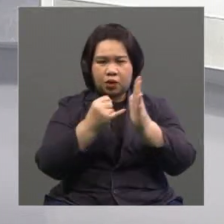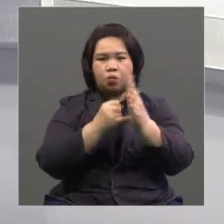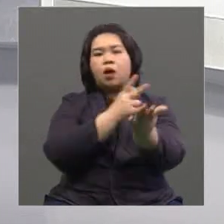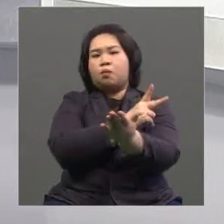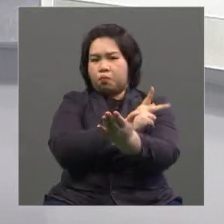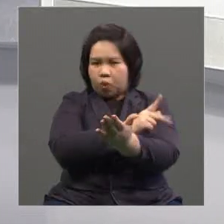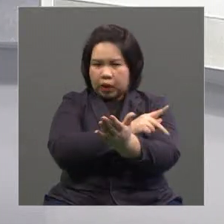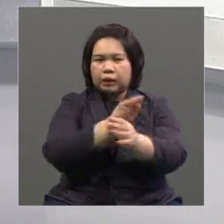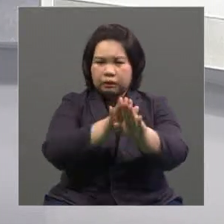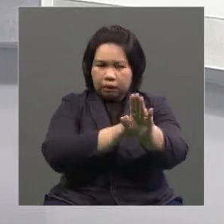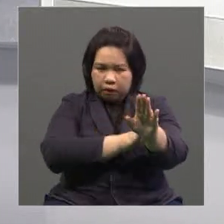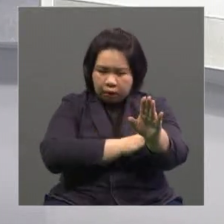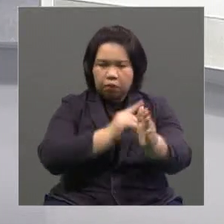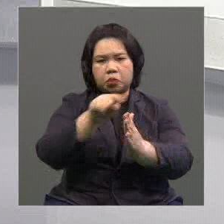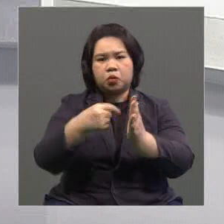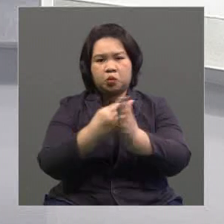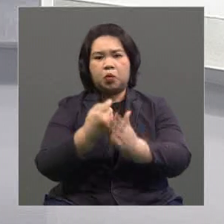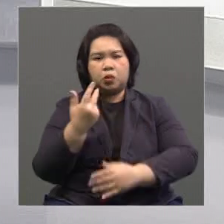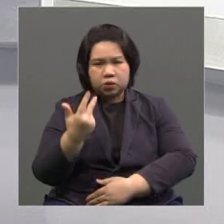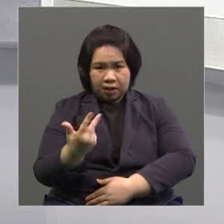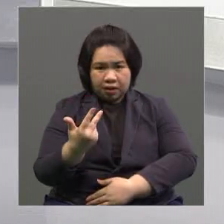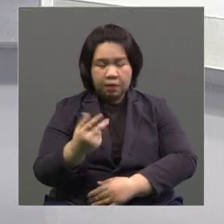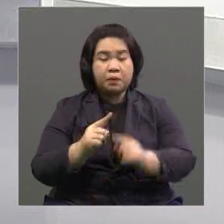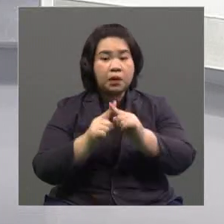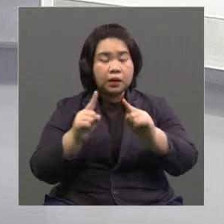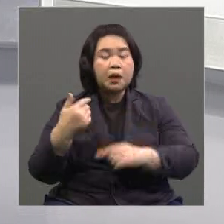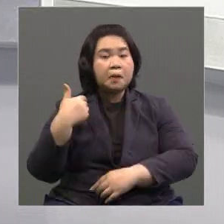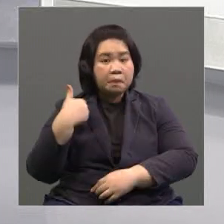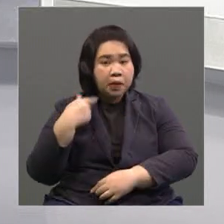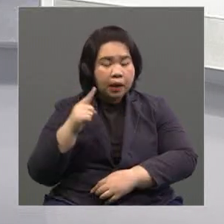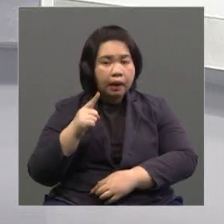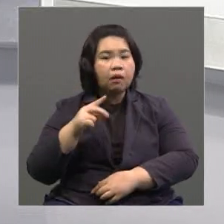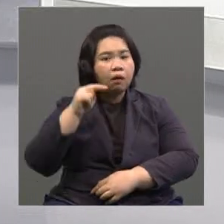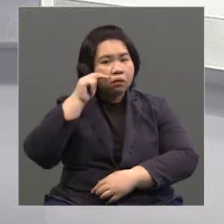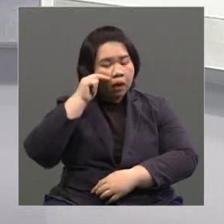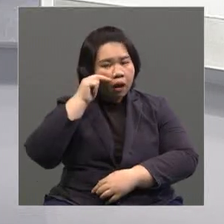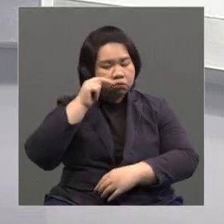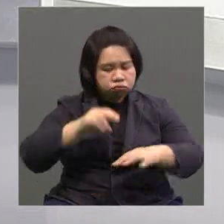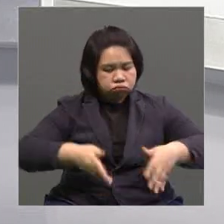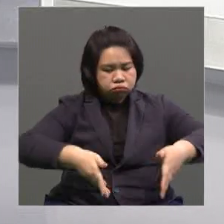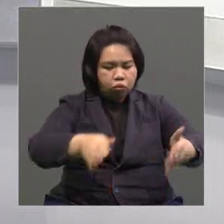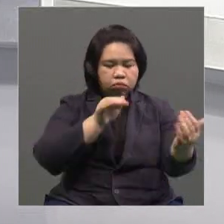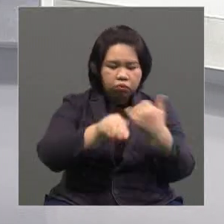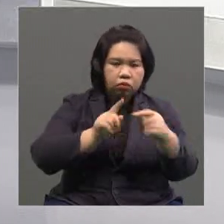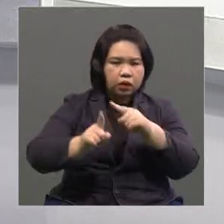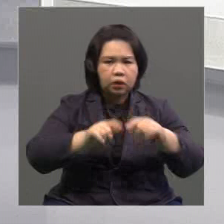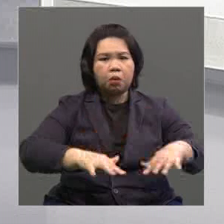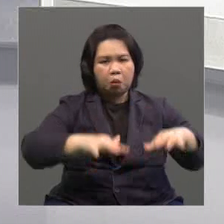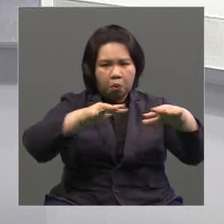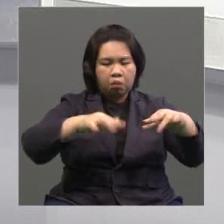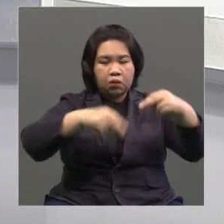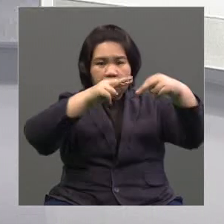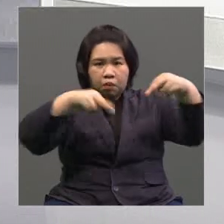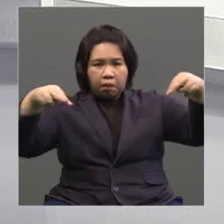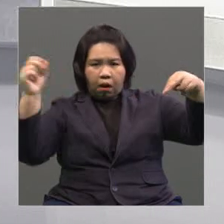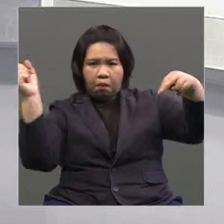ที่จังหวัดภูเก็ตนานกว่า3ชั่วโมงแต่ว่าก็ส่งผลทำให้หลายพื้นที่เนี่ยระบายน้ำออกไม่ทันน้ำท่วมสูงนะคะแล้วก็เกิดเหตุเสาไฟฟ้